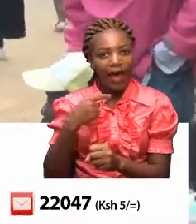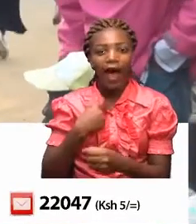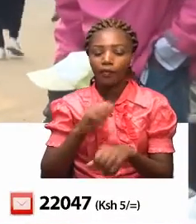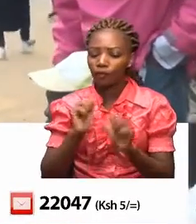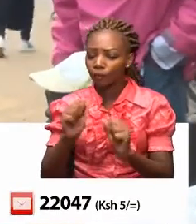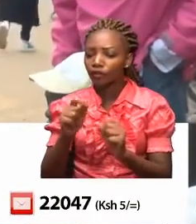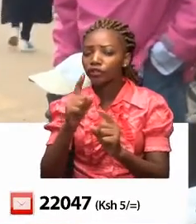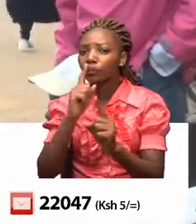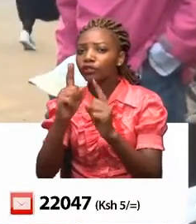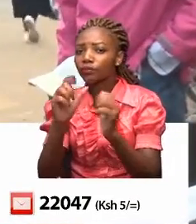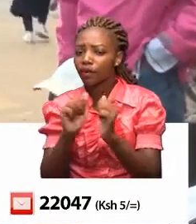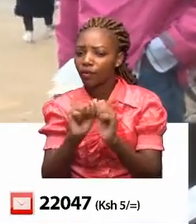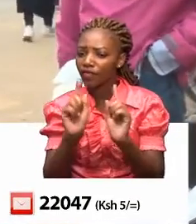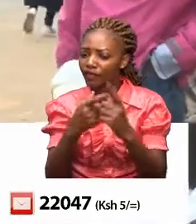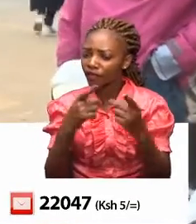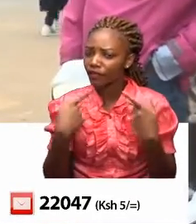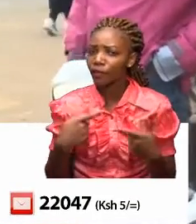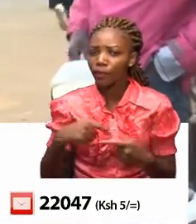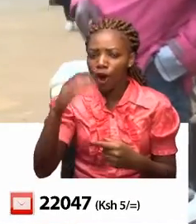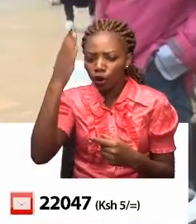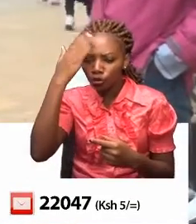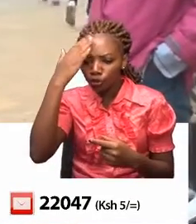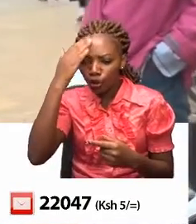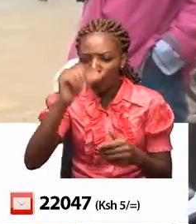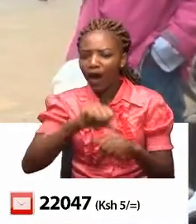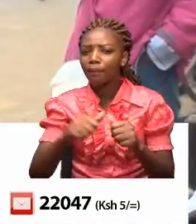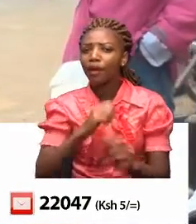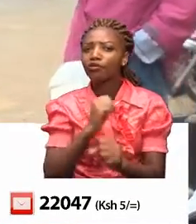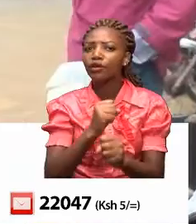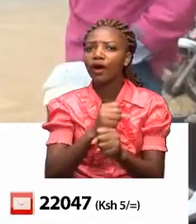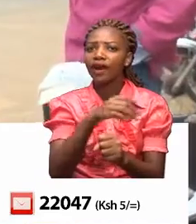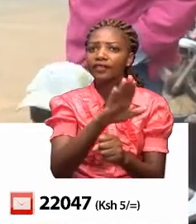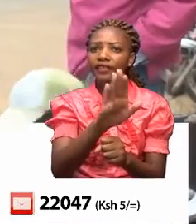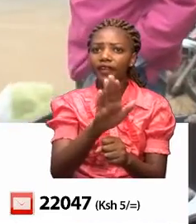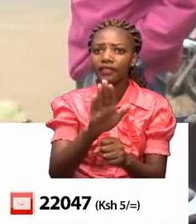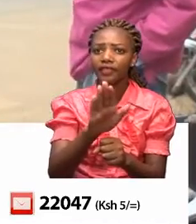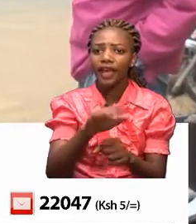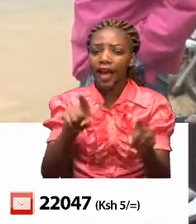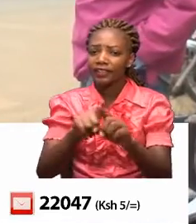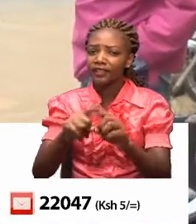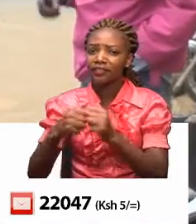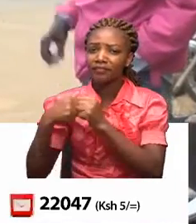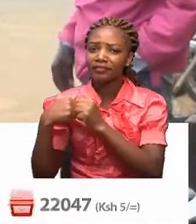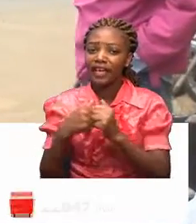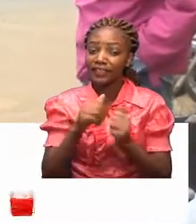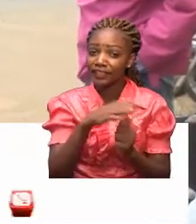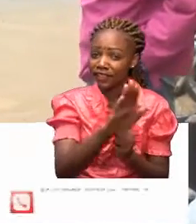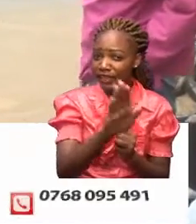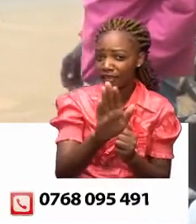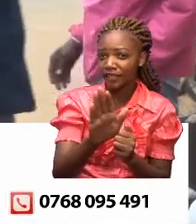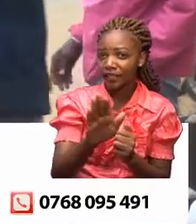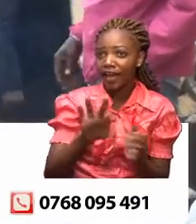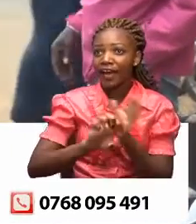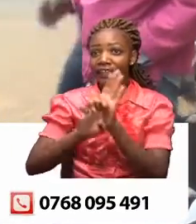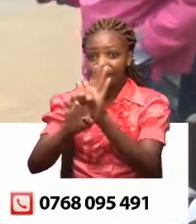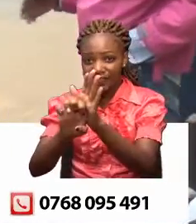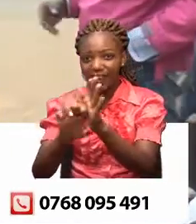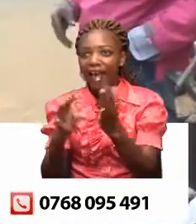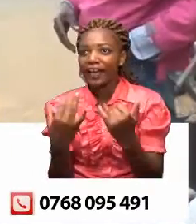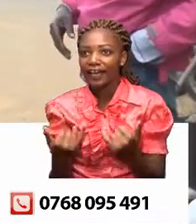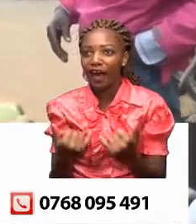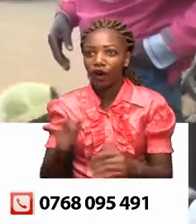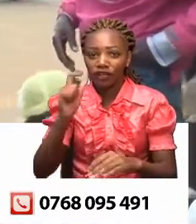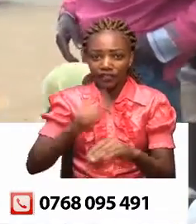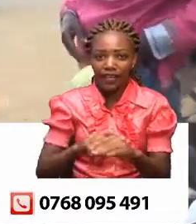yao kuweza kujua ni vipi wanaendesha kazi zao na ni vipi baadhi ya changamoto ambazo zinawakumba. Kwa mfano wakati huu ukitazama